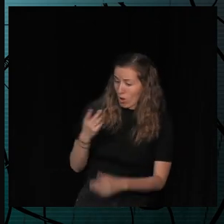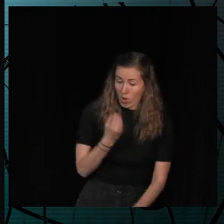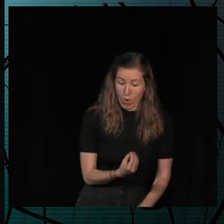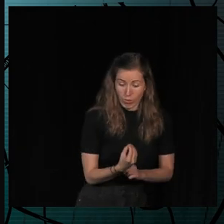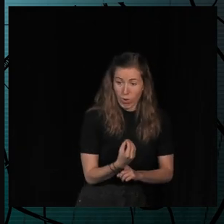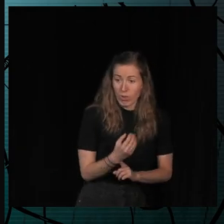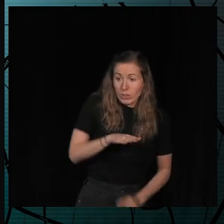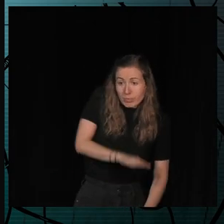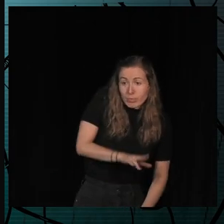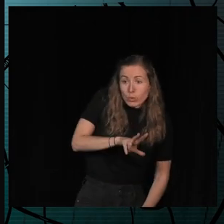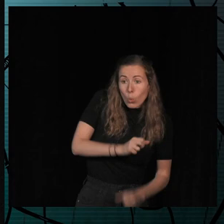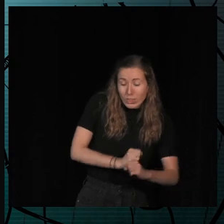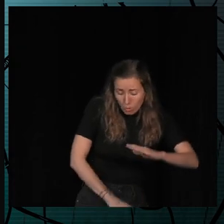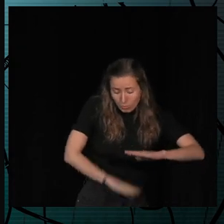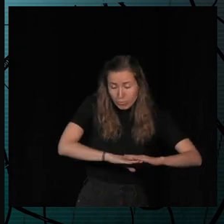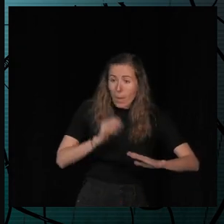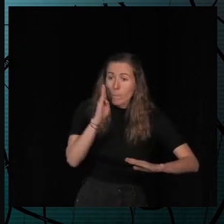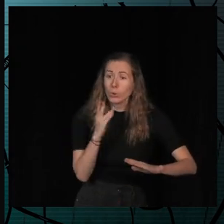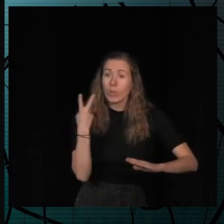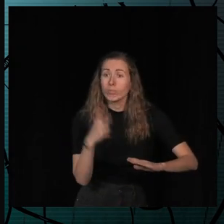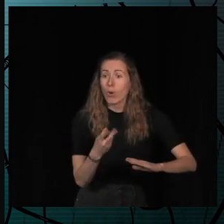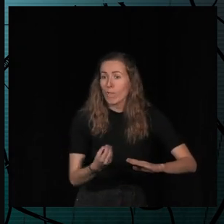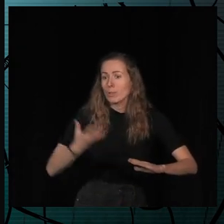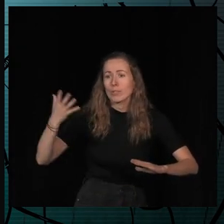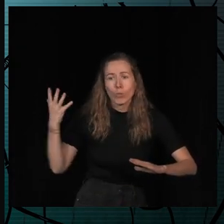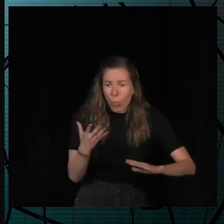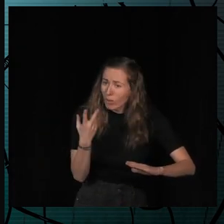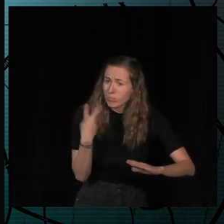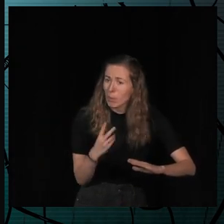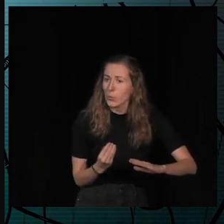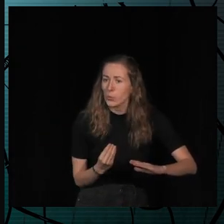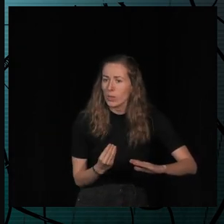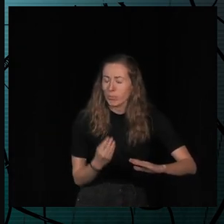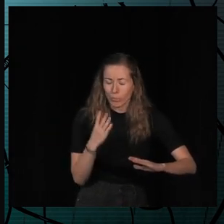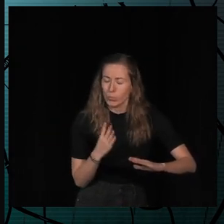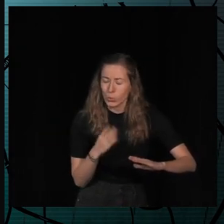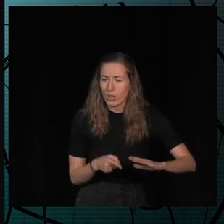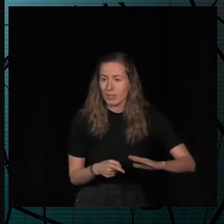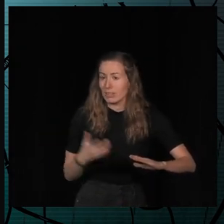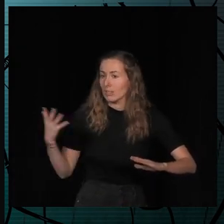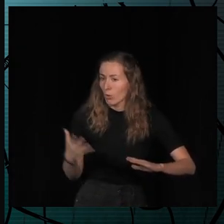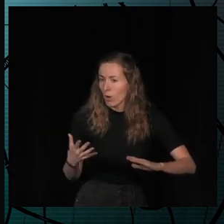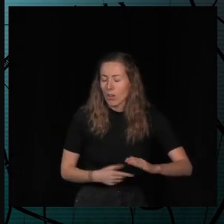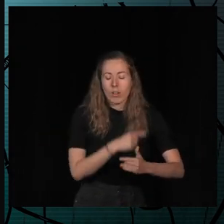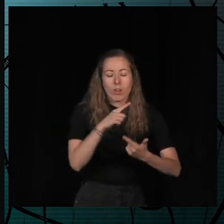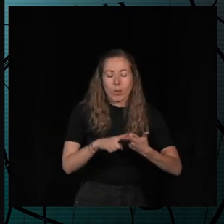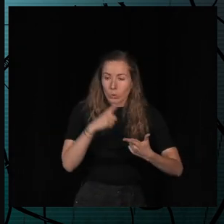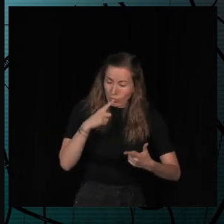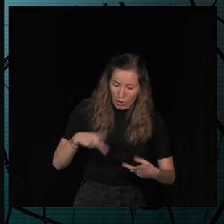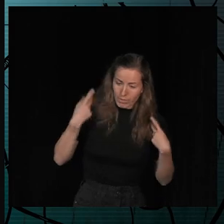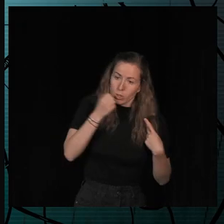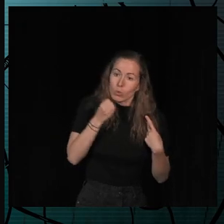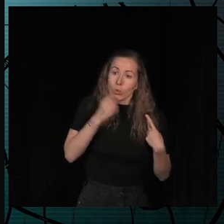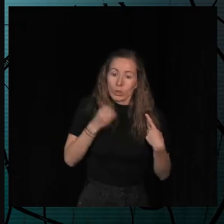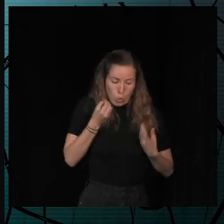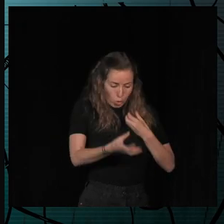enfant a besoin de quoi un petit enfant absolument la nécessité d'avoir dans son quotidien pour se développer la